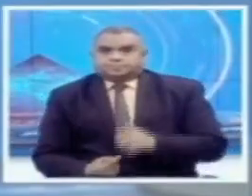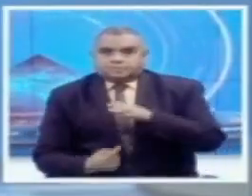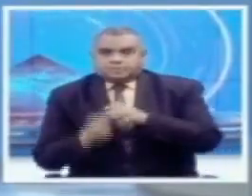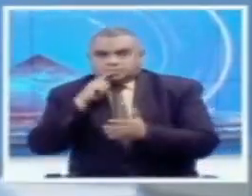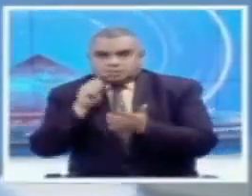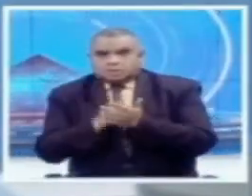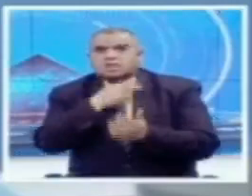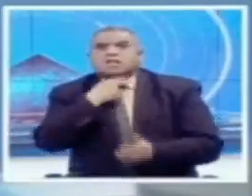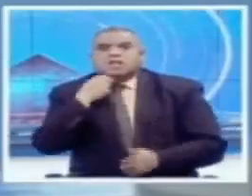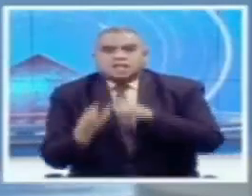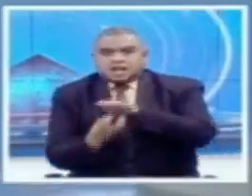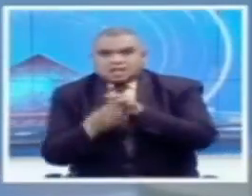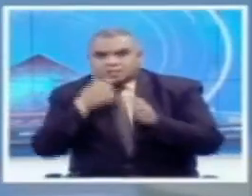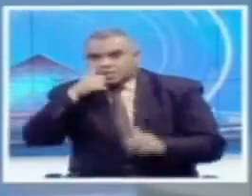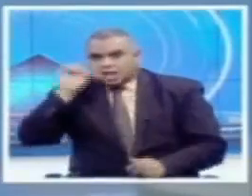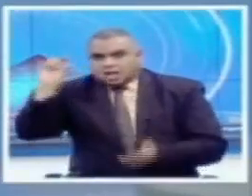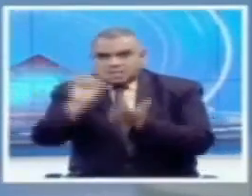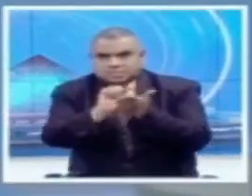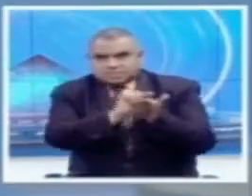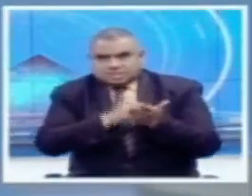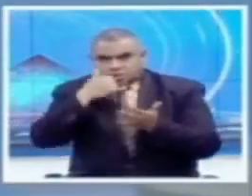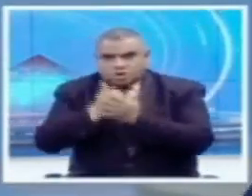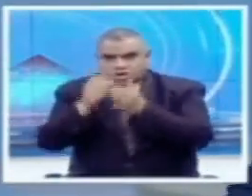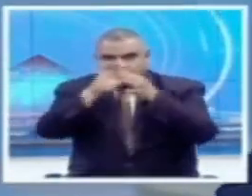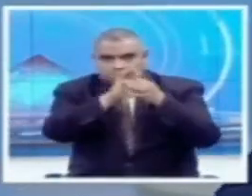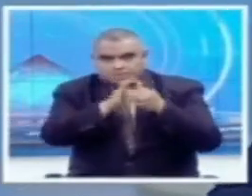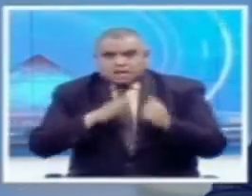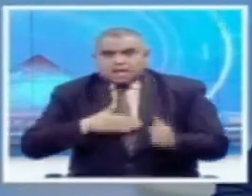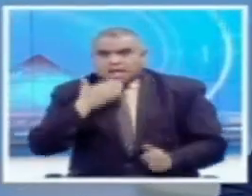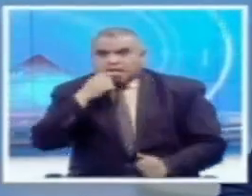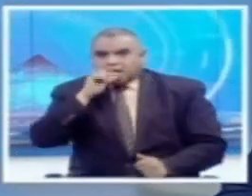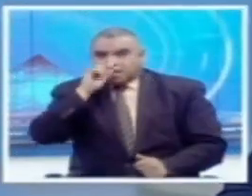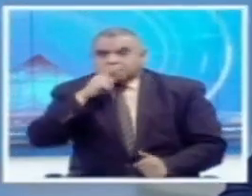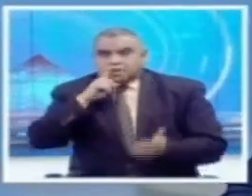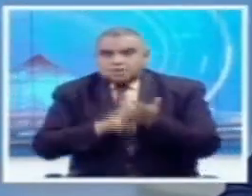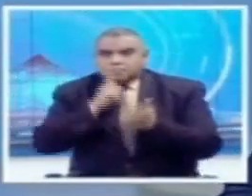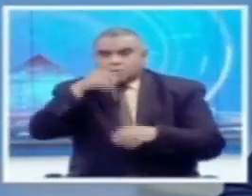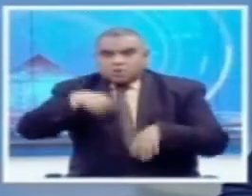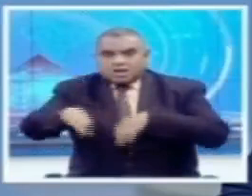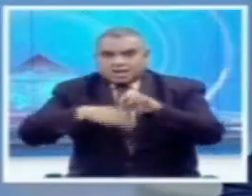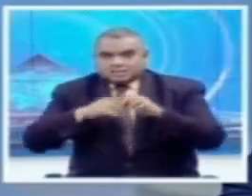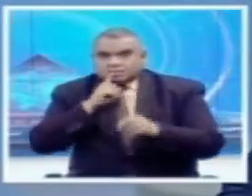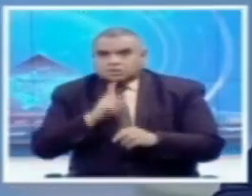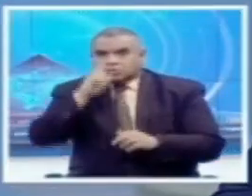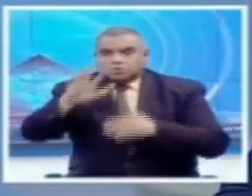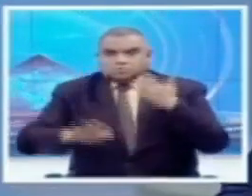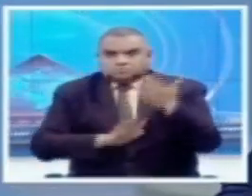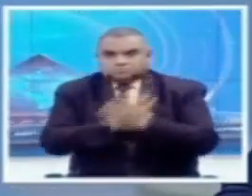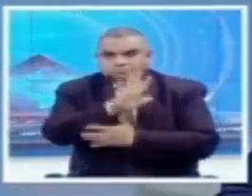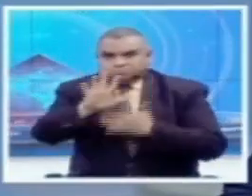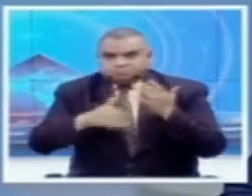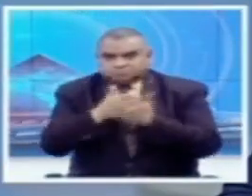أكد الأمين العام لجامعة الدول العربية أحمد أبو الغيط أن الحل السياسي يظل السبيل الوحيد لإنهاء